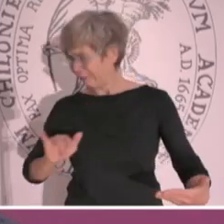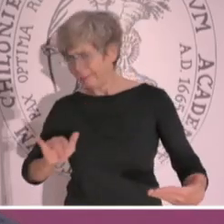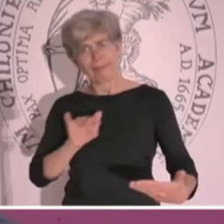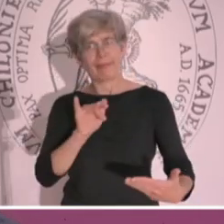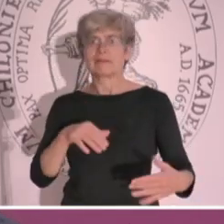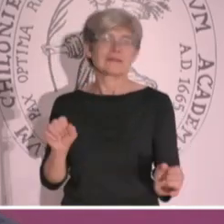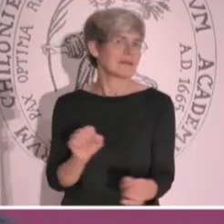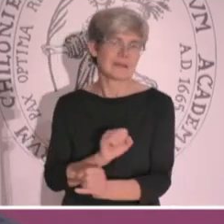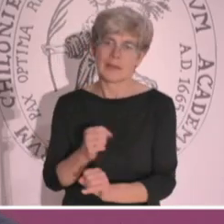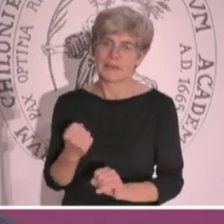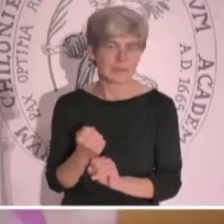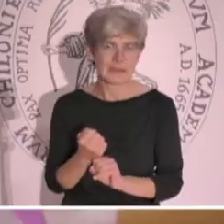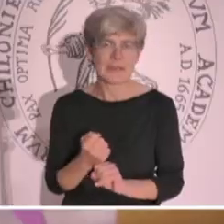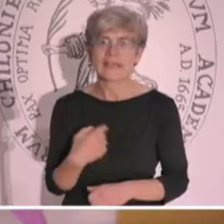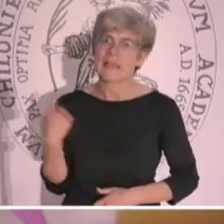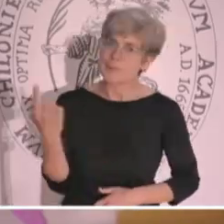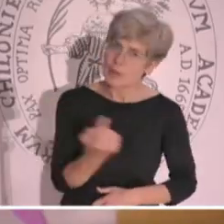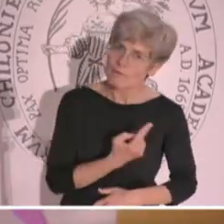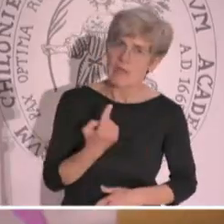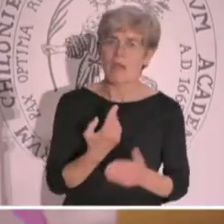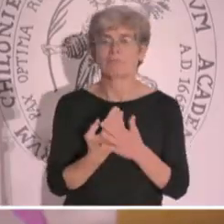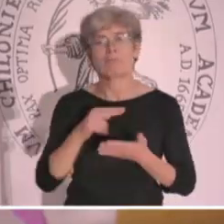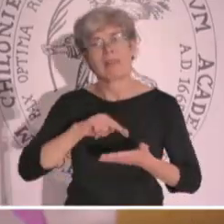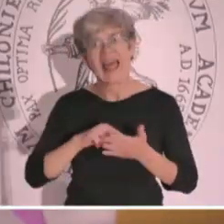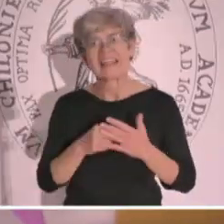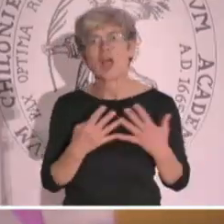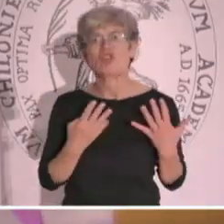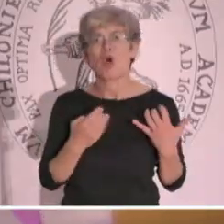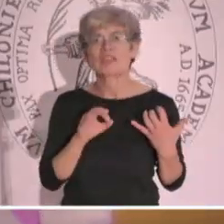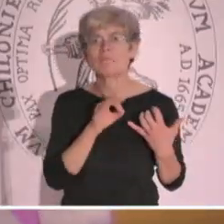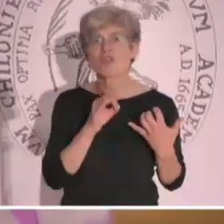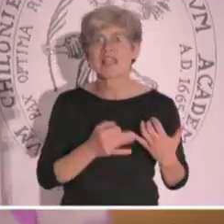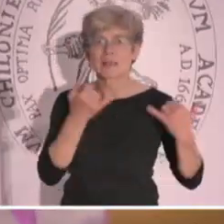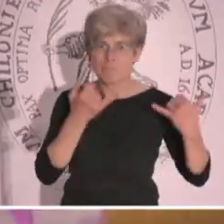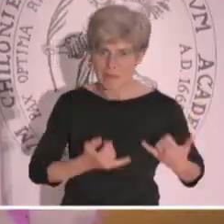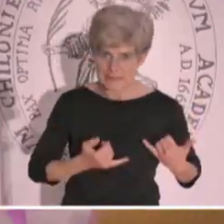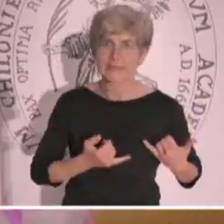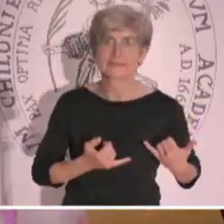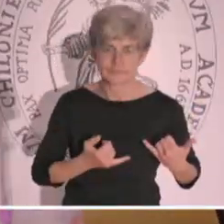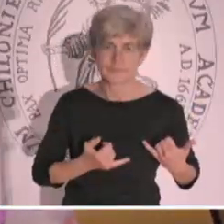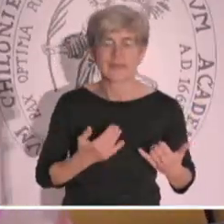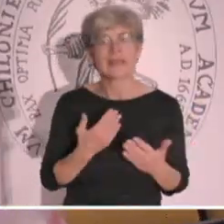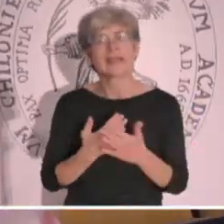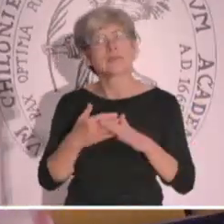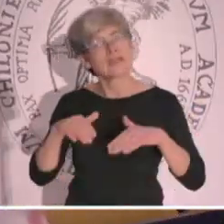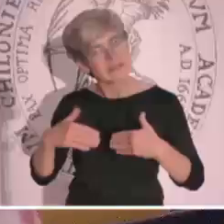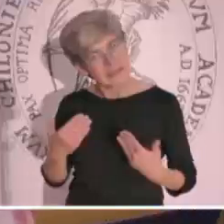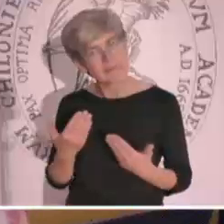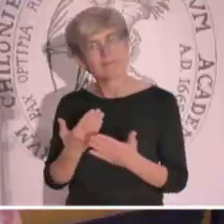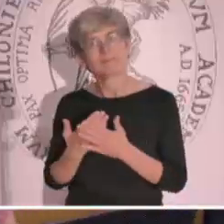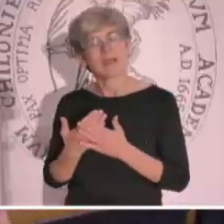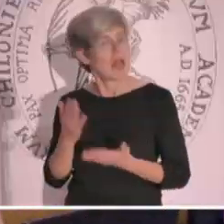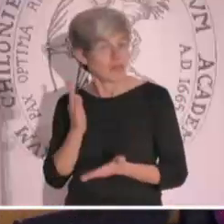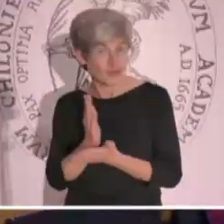gehen über 90% in Präsenz. Wir werden aber die digitalen Lehrinhalte, die wir jetzt in den letzten